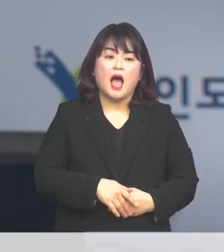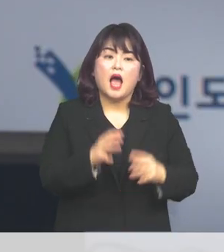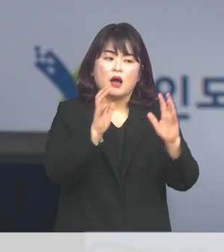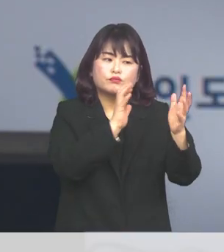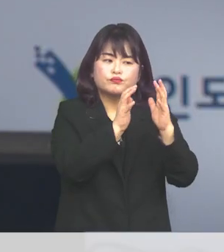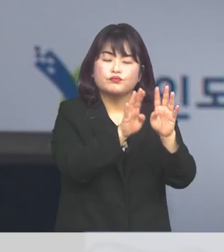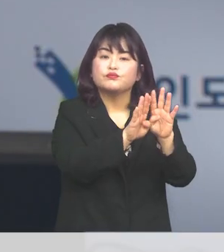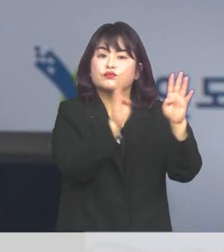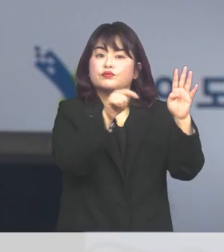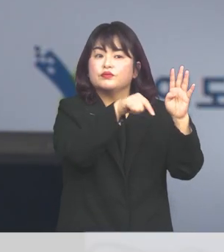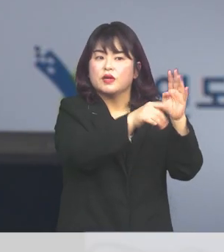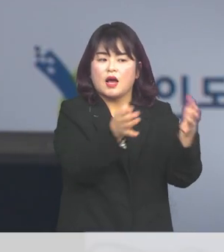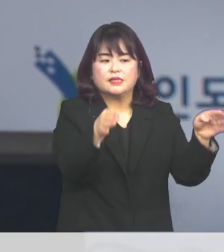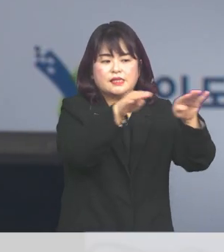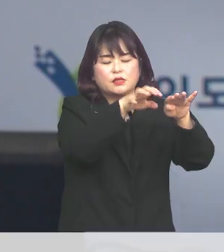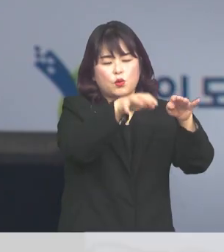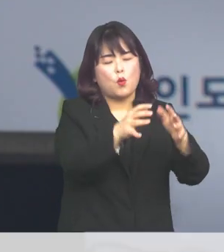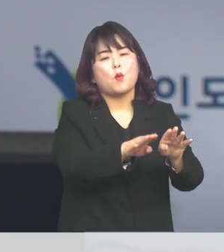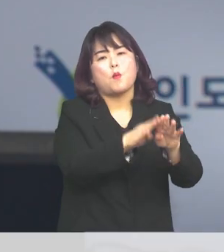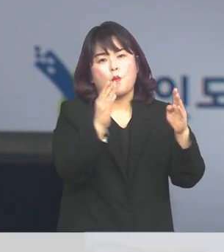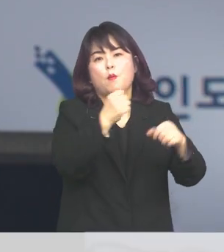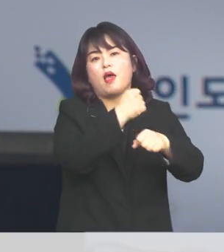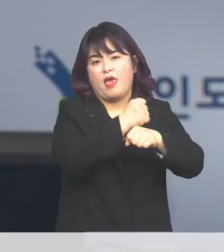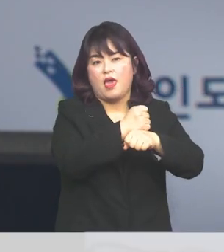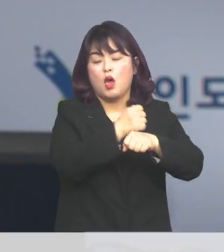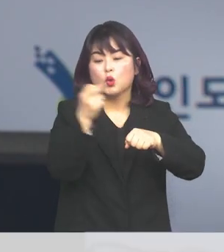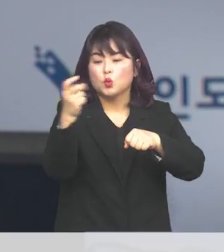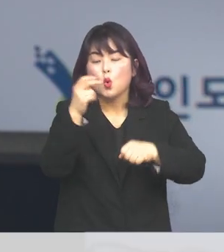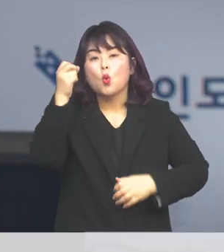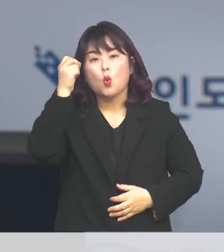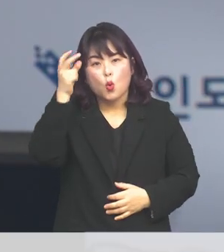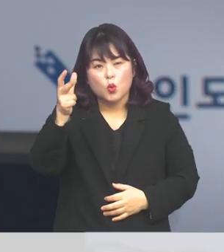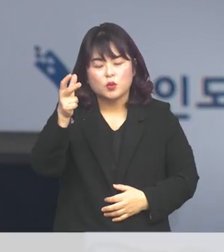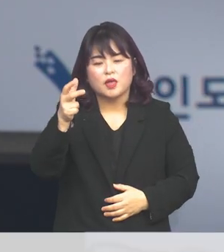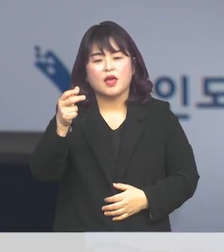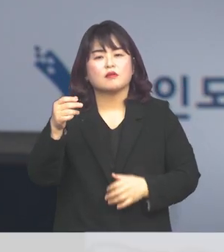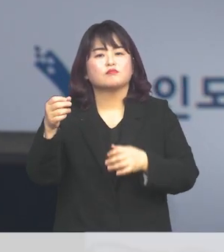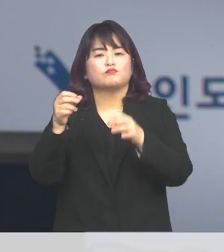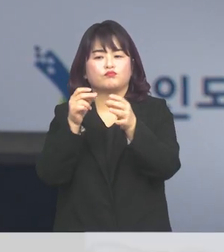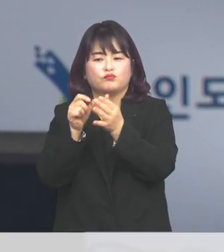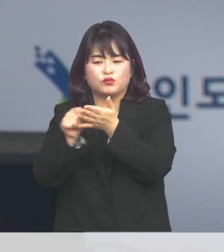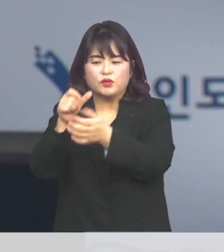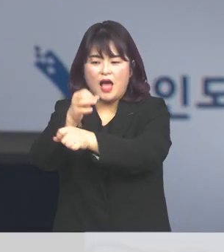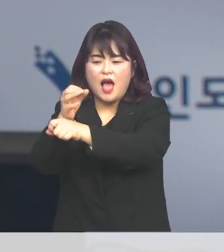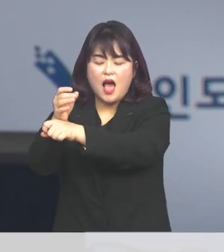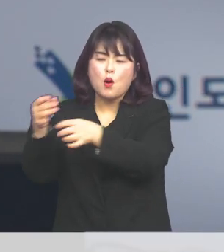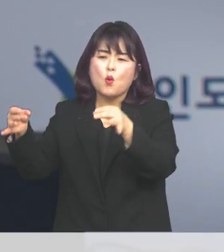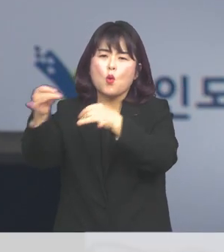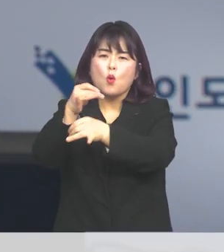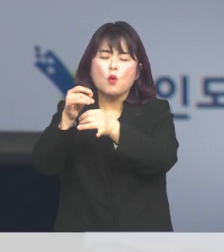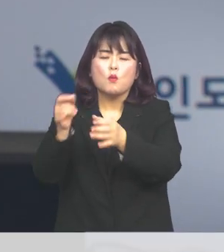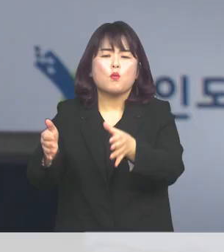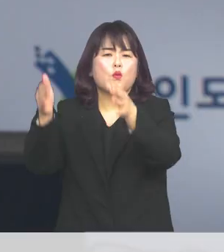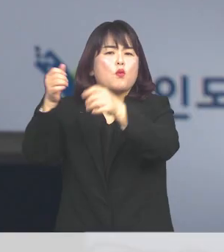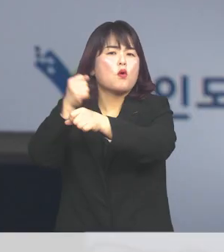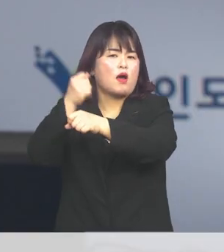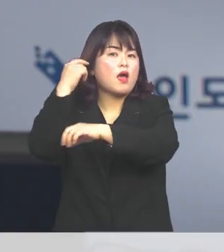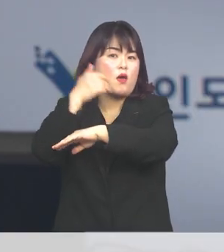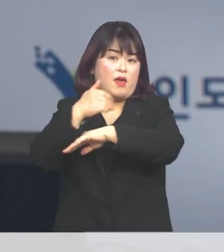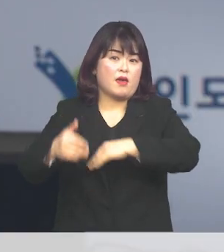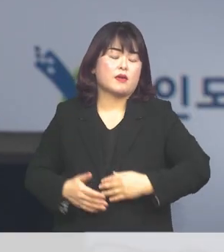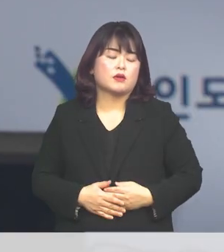컨벤션 시설도 만들어지게 될 것이고 호텔과 쇼핑몰 시설들도 입주를 하게